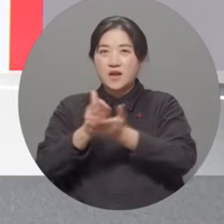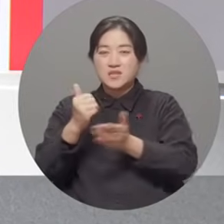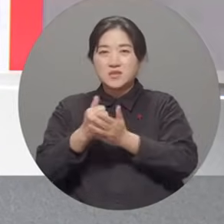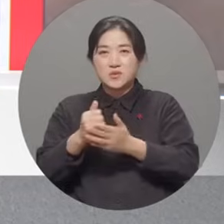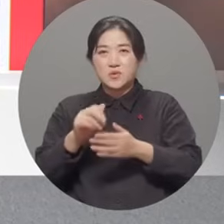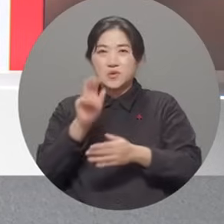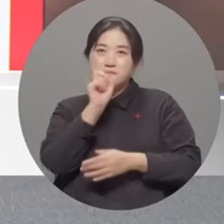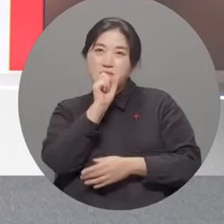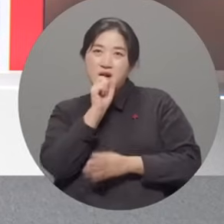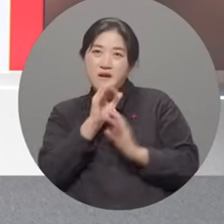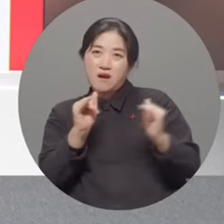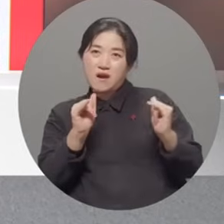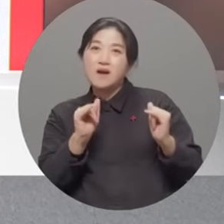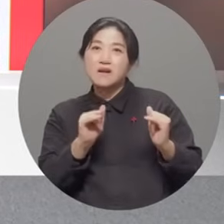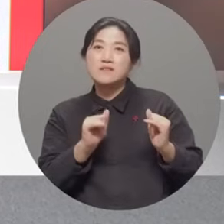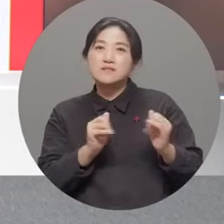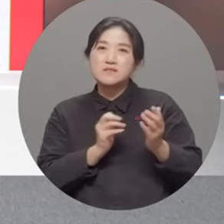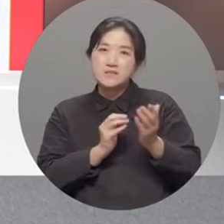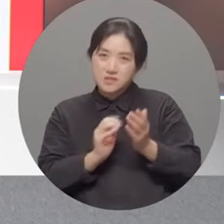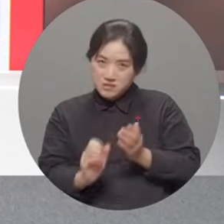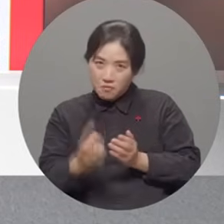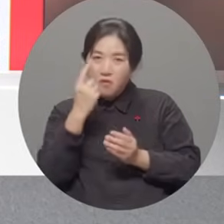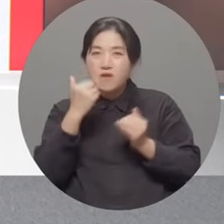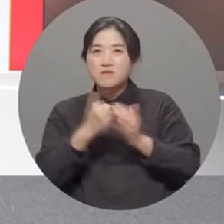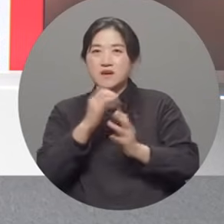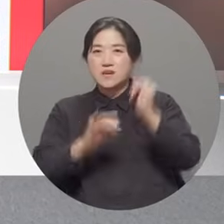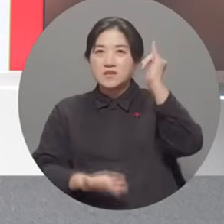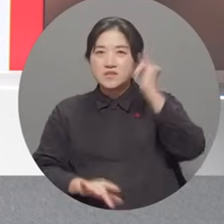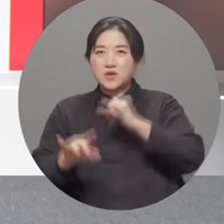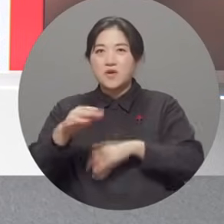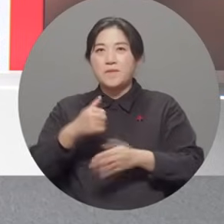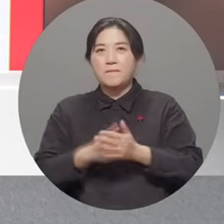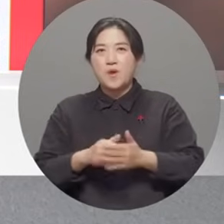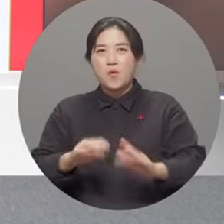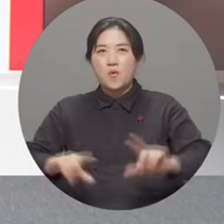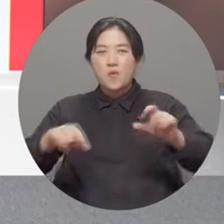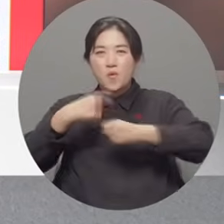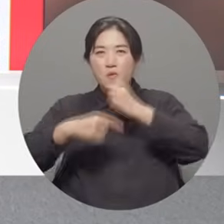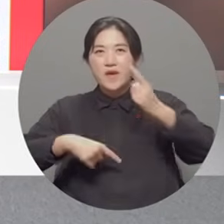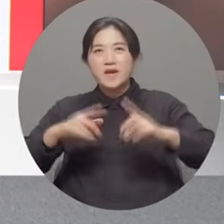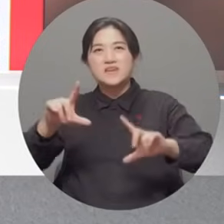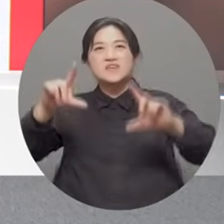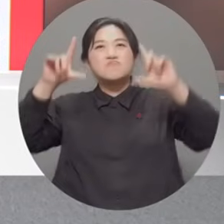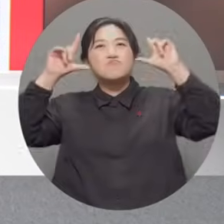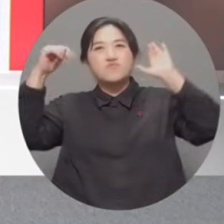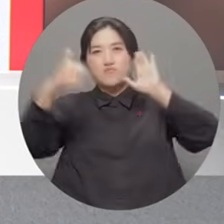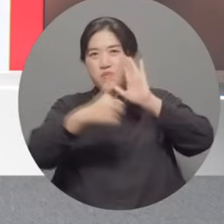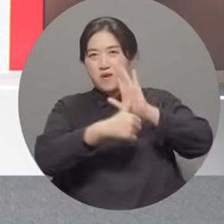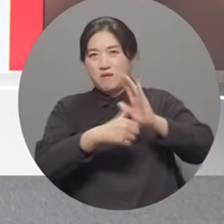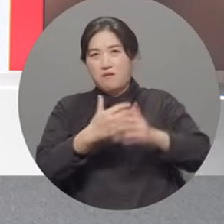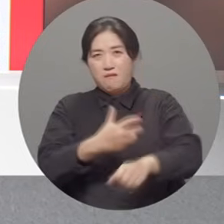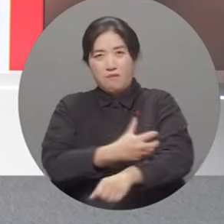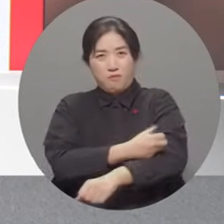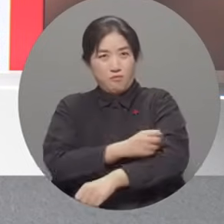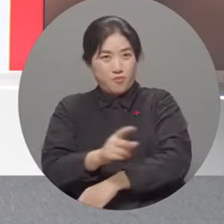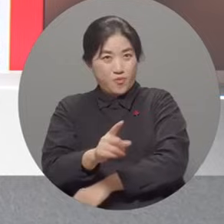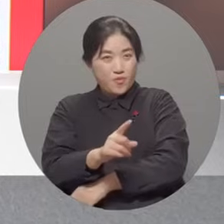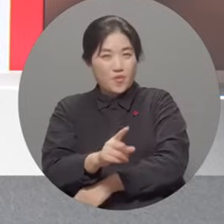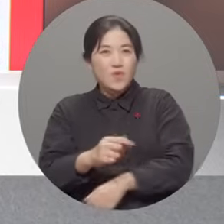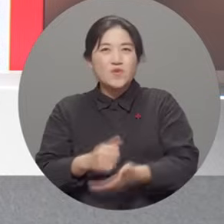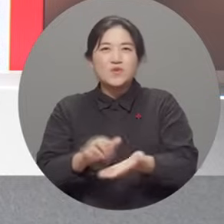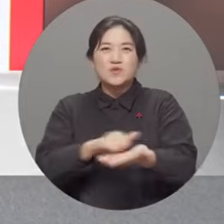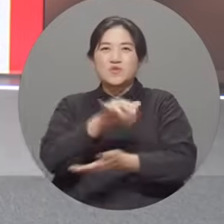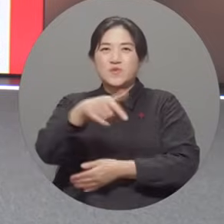본업을 이유로는 사상 처음으로 테일러 스위프트를 올해의 인물로 선정했습니다. 얼마나 대단하길래 그런지